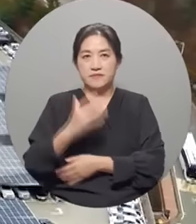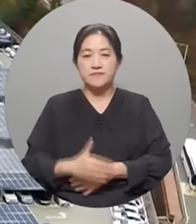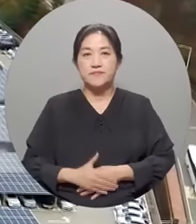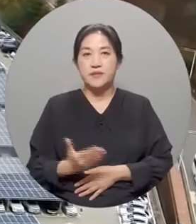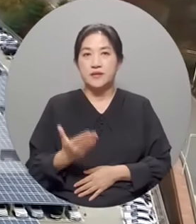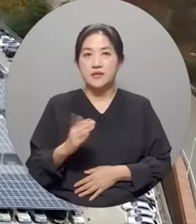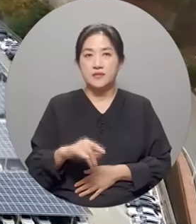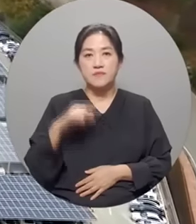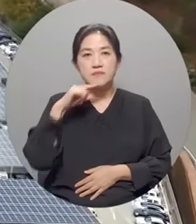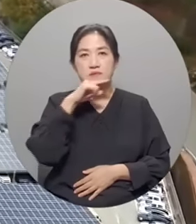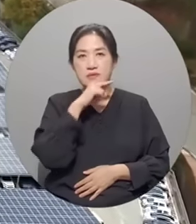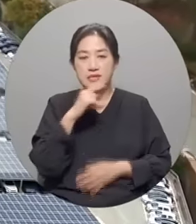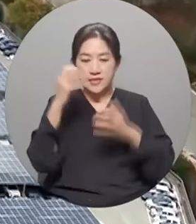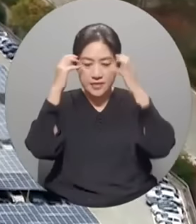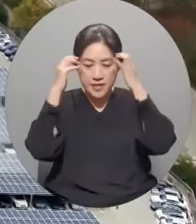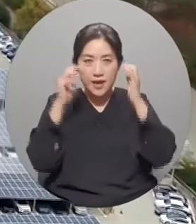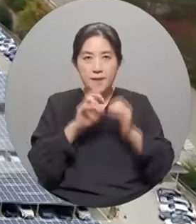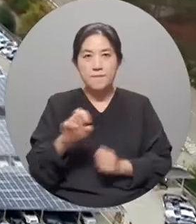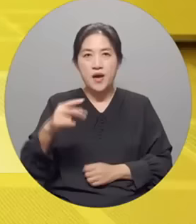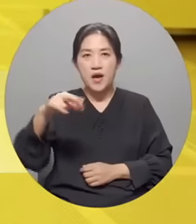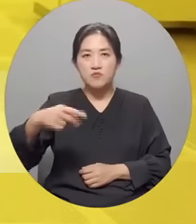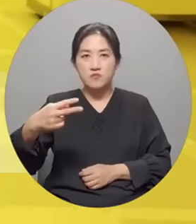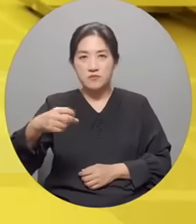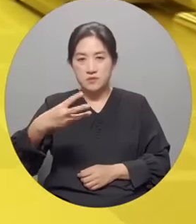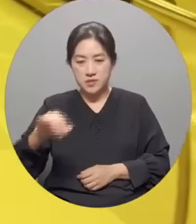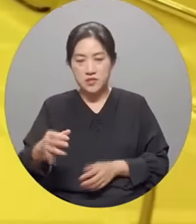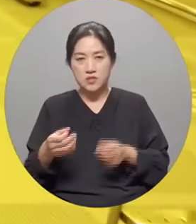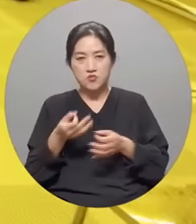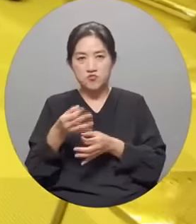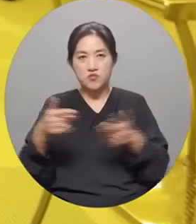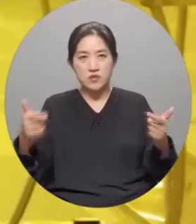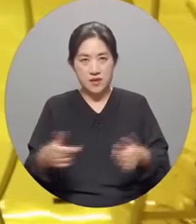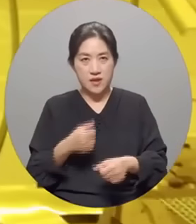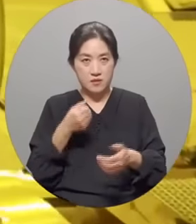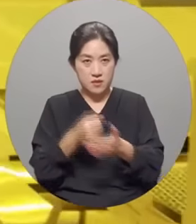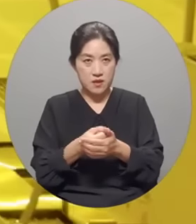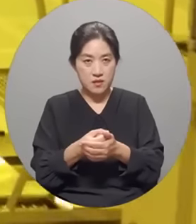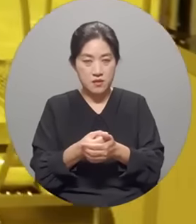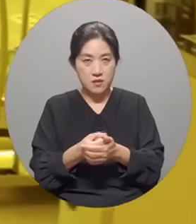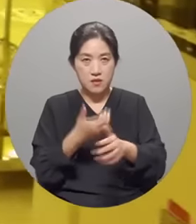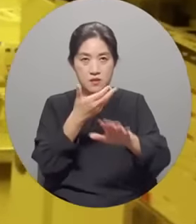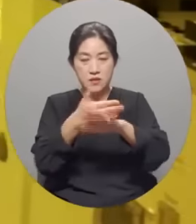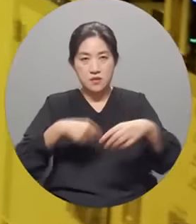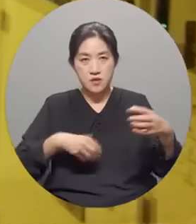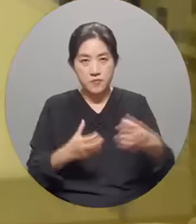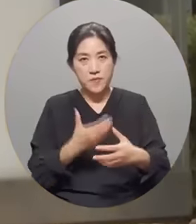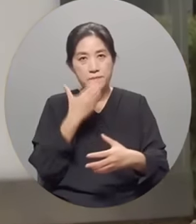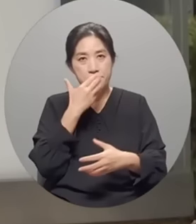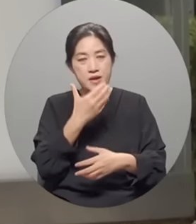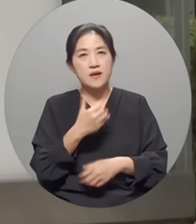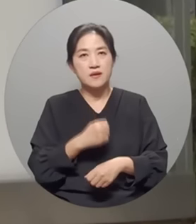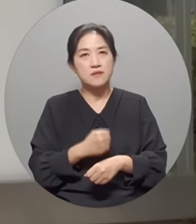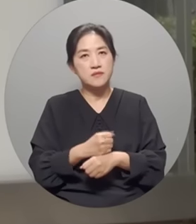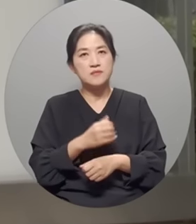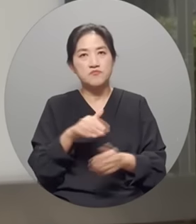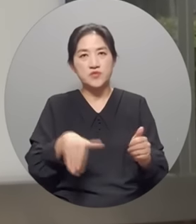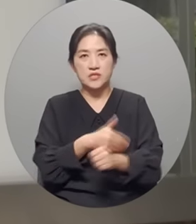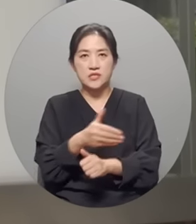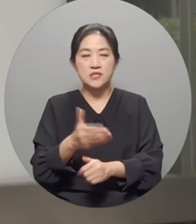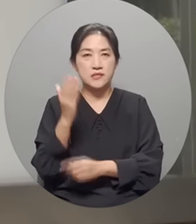다만 적자에 시달리는 파운드리 부문에서는 투자를 축소하기로 했고 외부와 협력할 가능성도 내비쳤습니다.